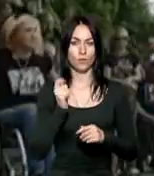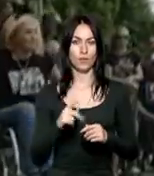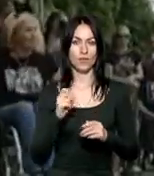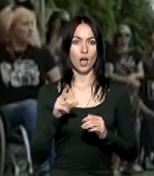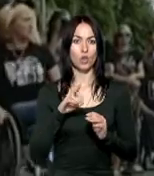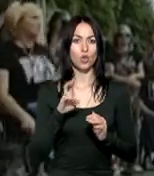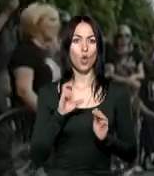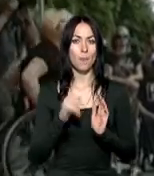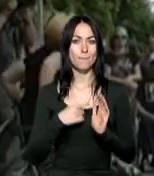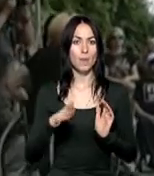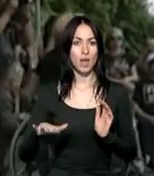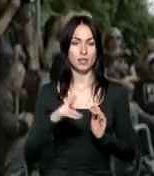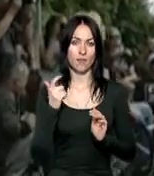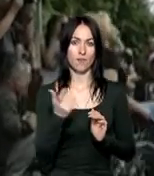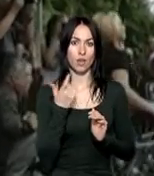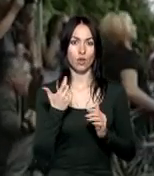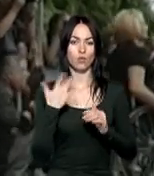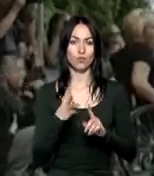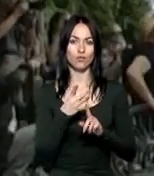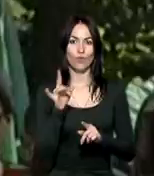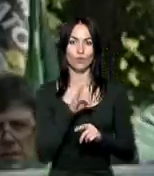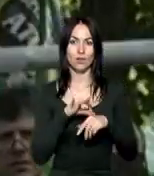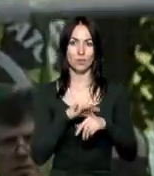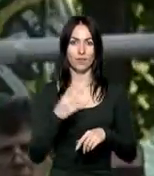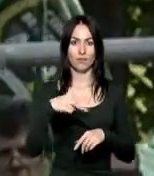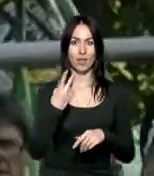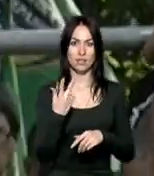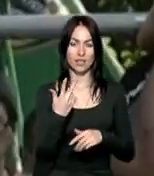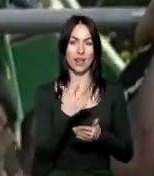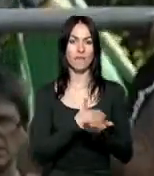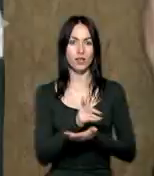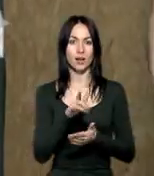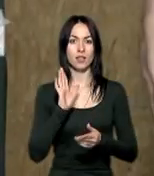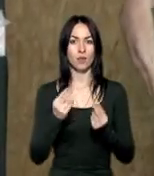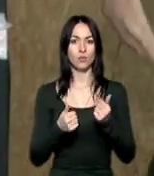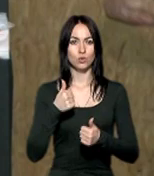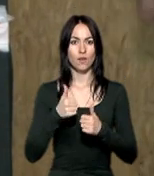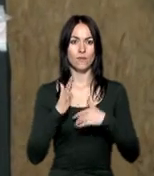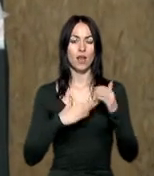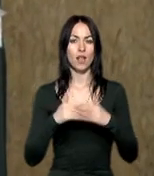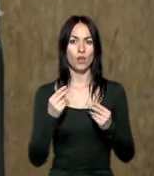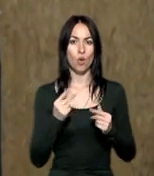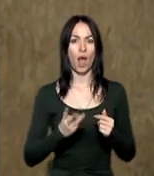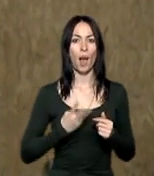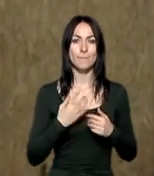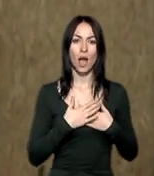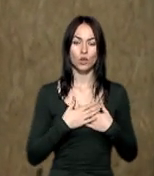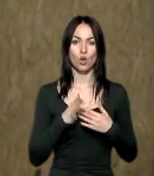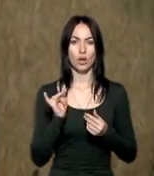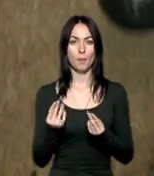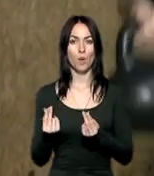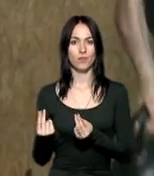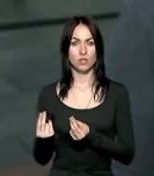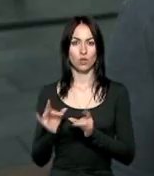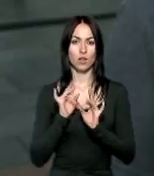пройдуть вчетверте. 23 ветерани змагатимуться у категоріях «аматори» та «професіонали», розповідає організатор Олександр Гончаров.